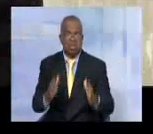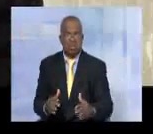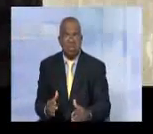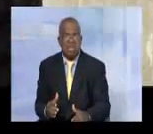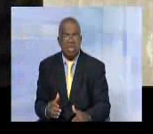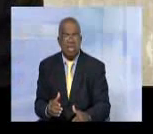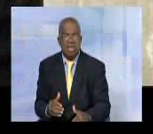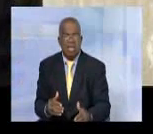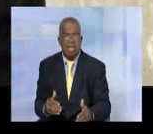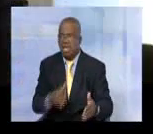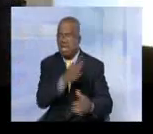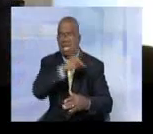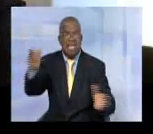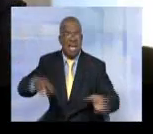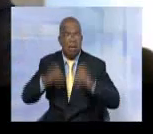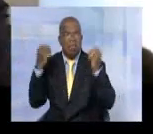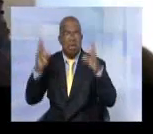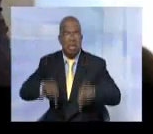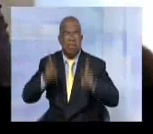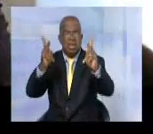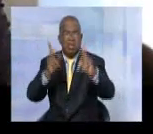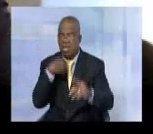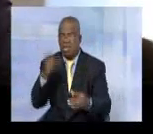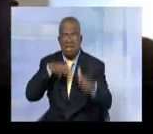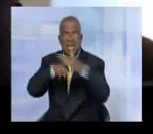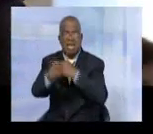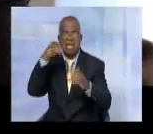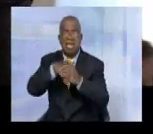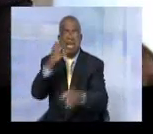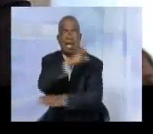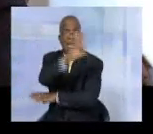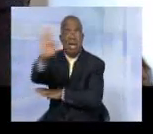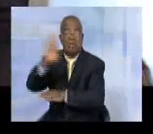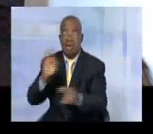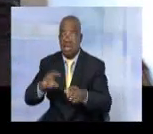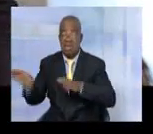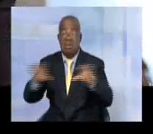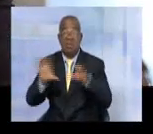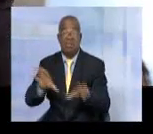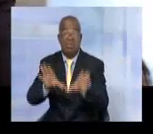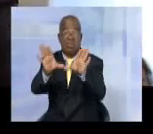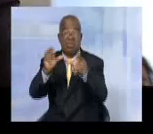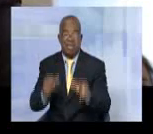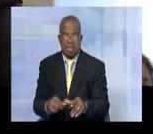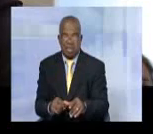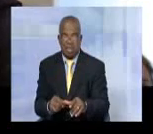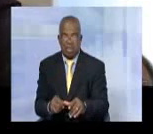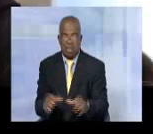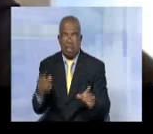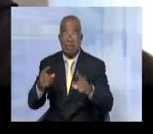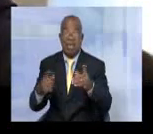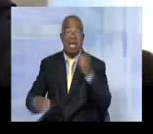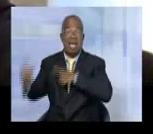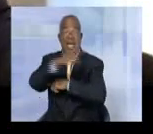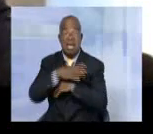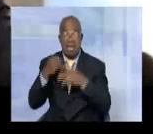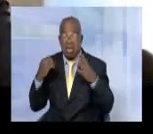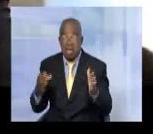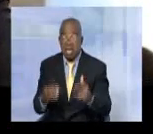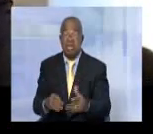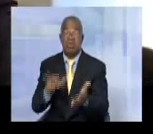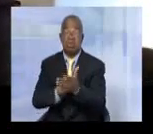par ménage. Dans le parc, les Ivoiriens représentent 124 ménages, soit à peu près 537